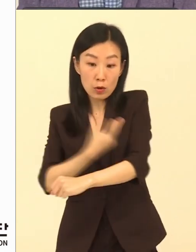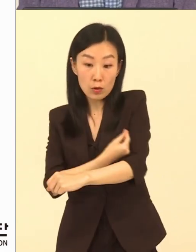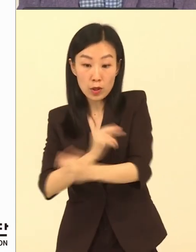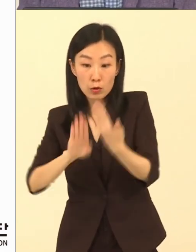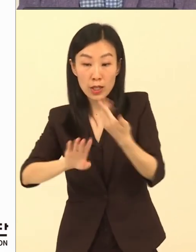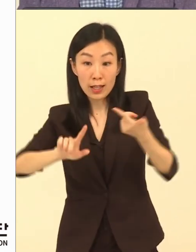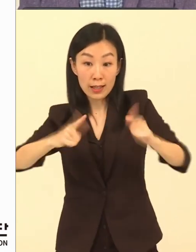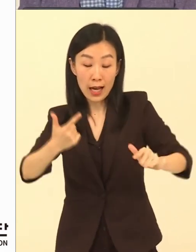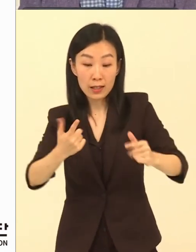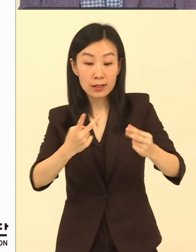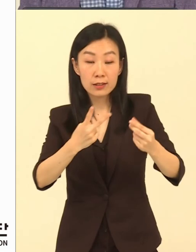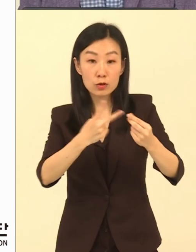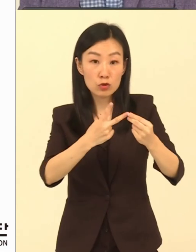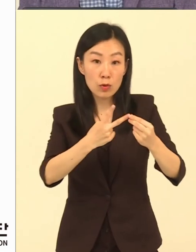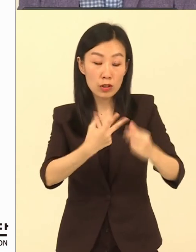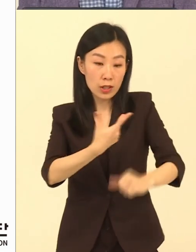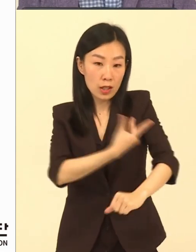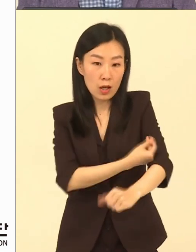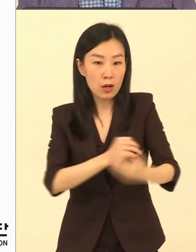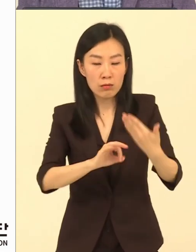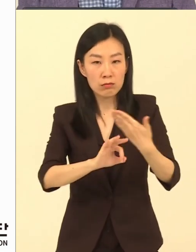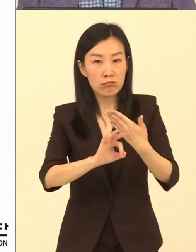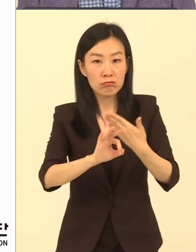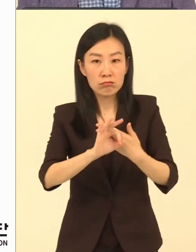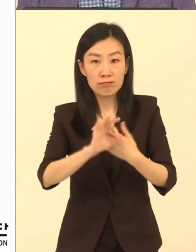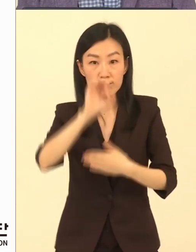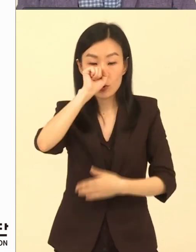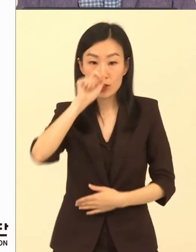교차 접종은 권고되지 않는 상태입니다.